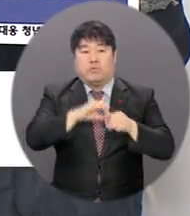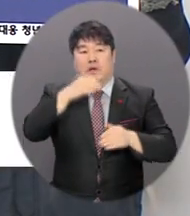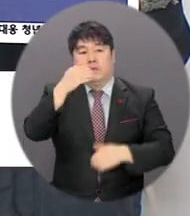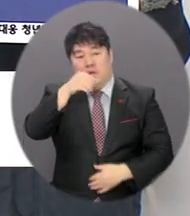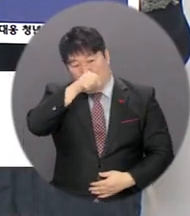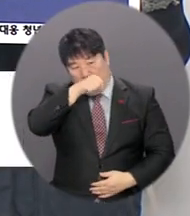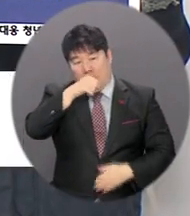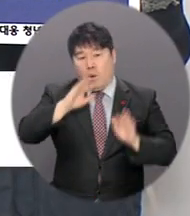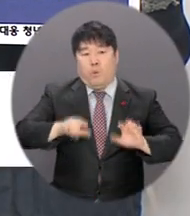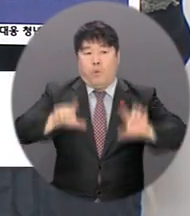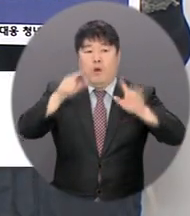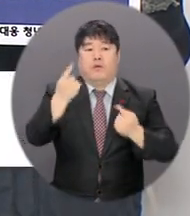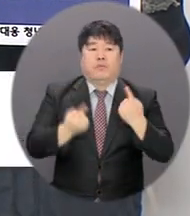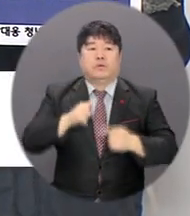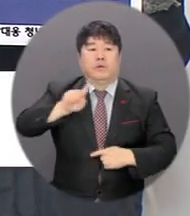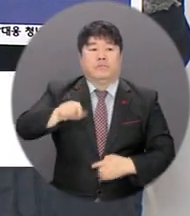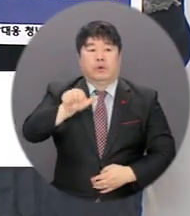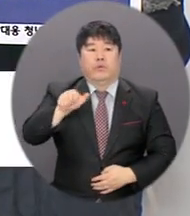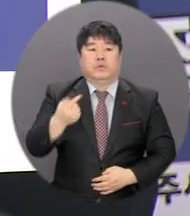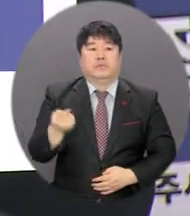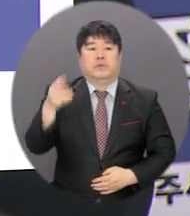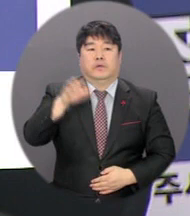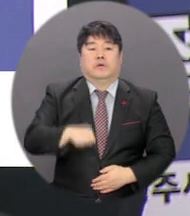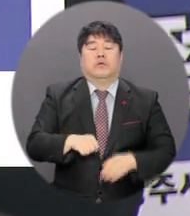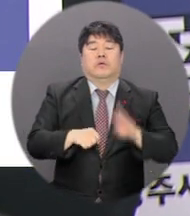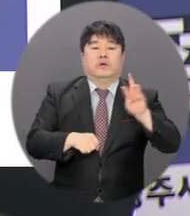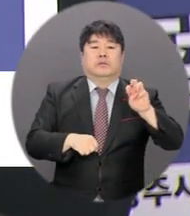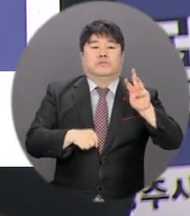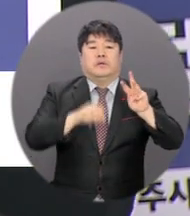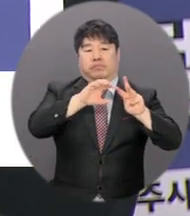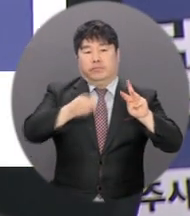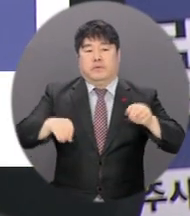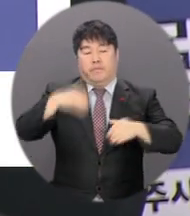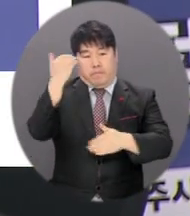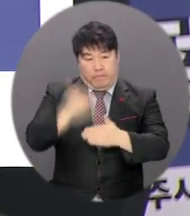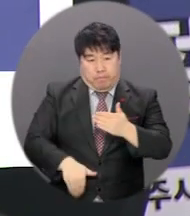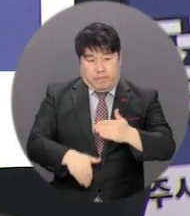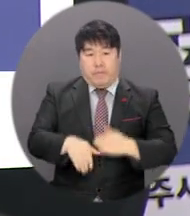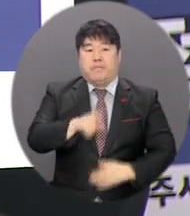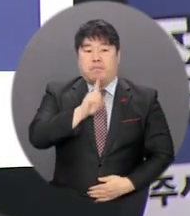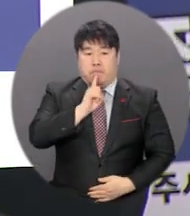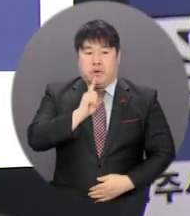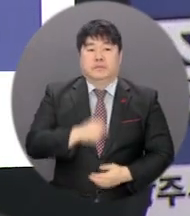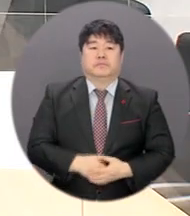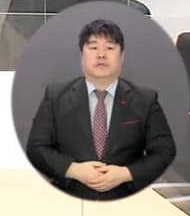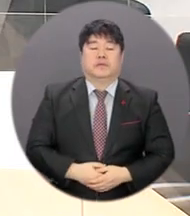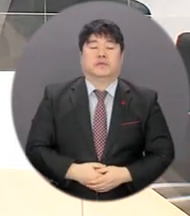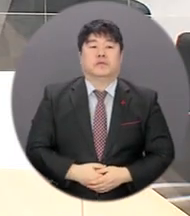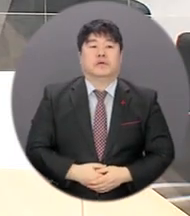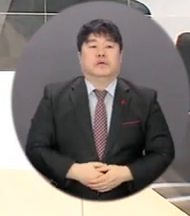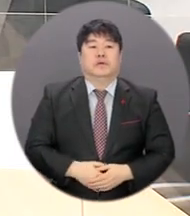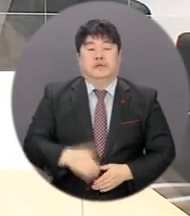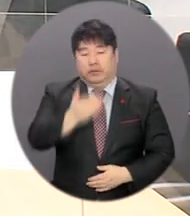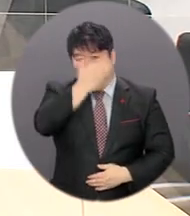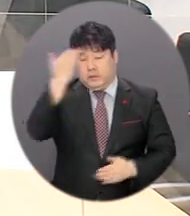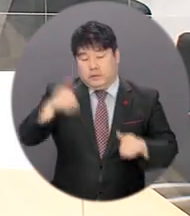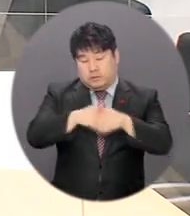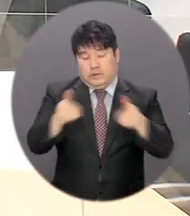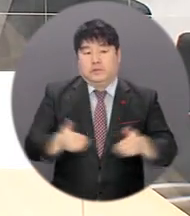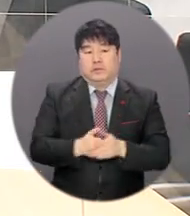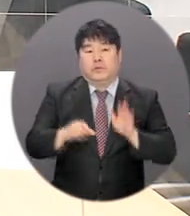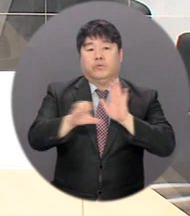예산이 올해보다 151억 원, 33%가량 삭감됐다고 주장했습니다.